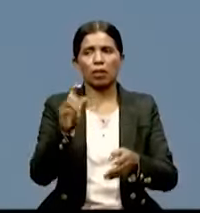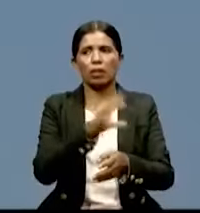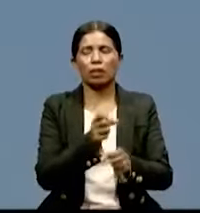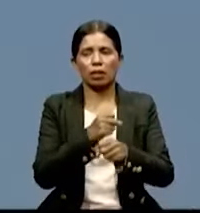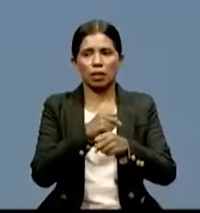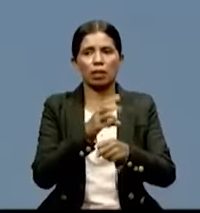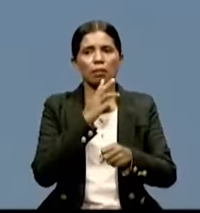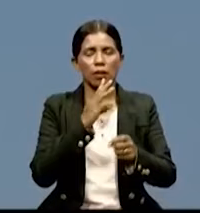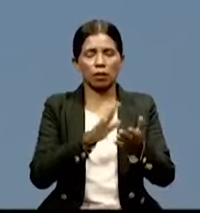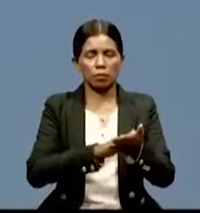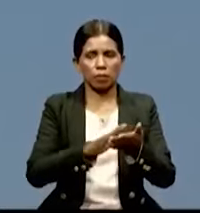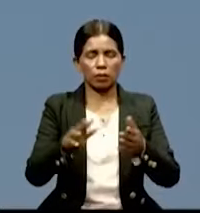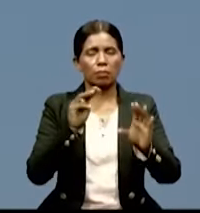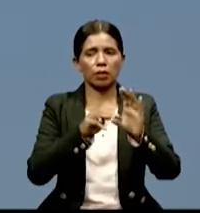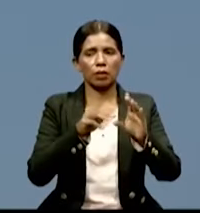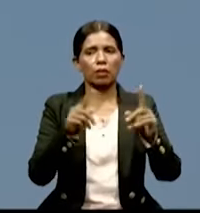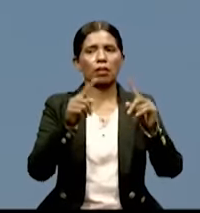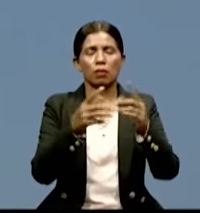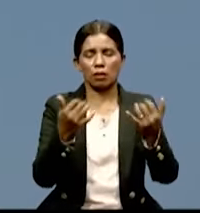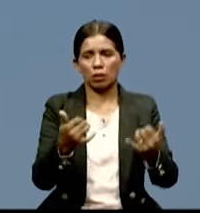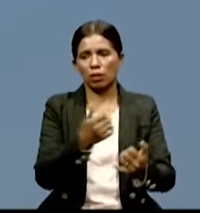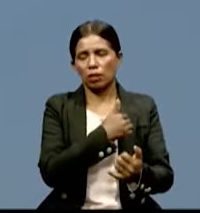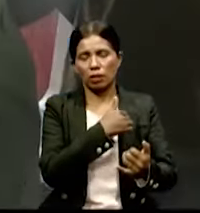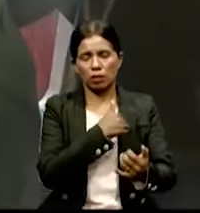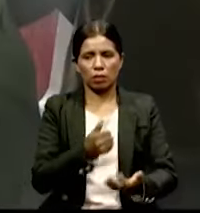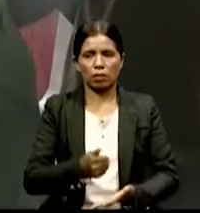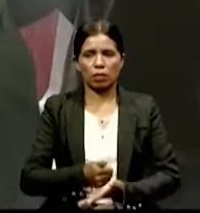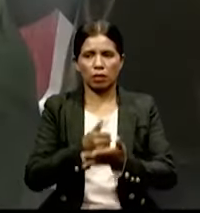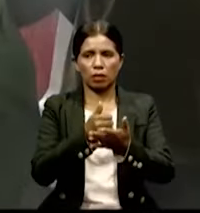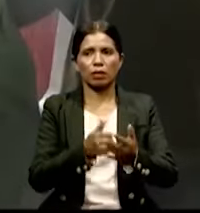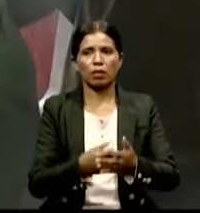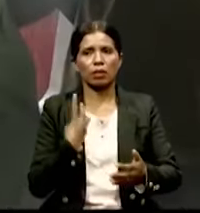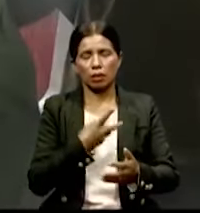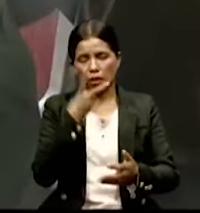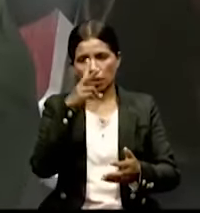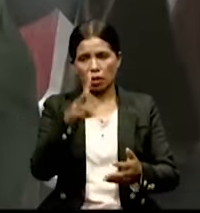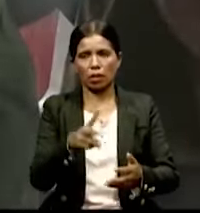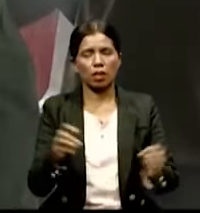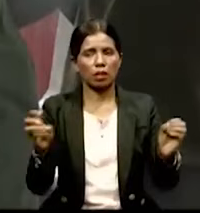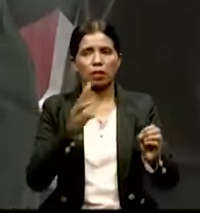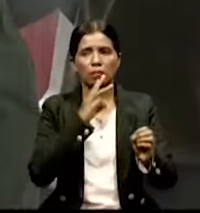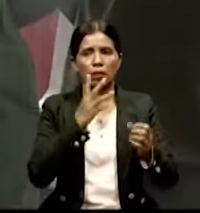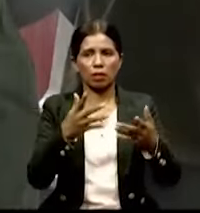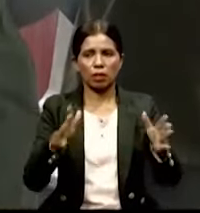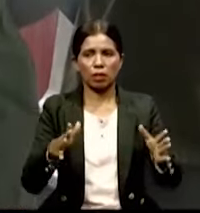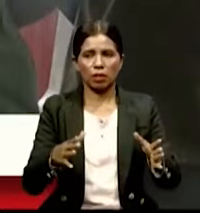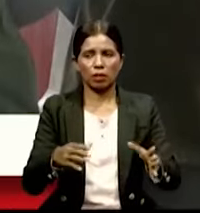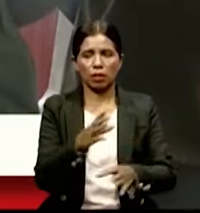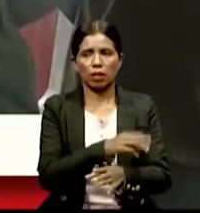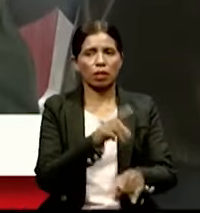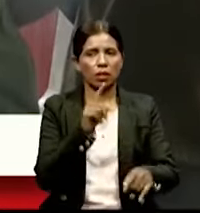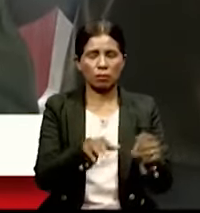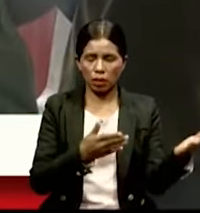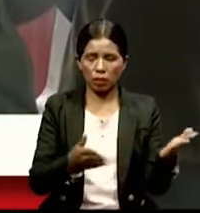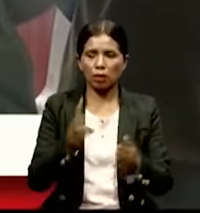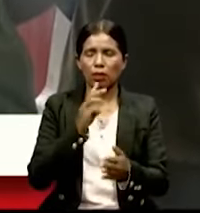instala BEMOS ba Mercado Taibesi, mai beto agora sedau iha solusaun. Pendok liba nei tare tamba laos BEMOS maklai mai bomba makabaria, antam la bele lur